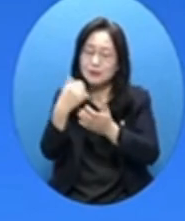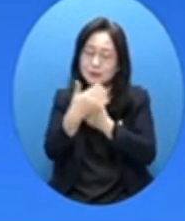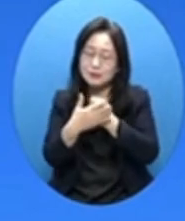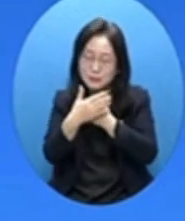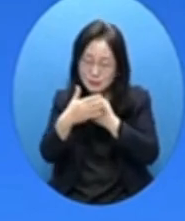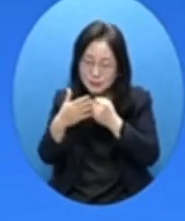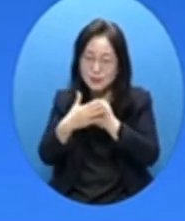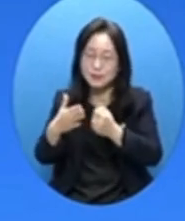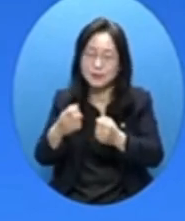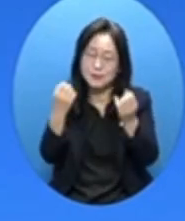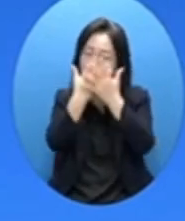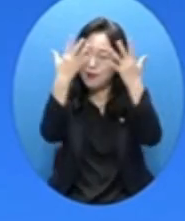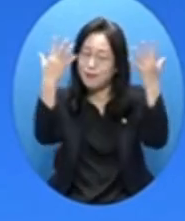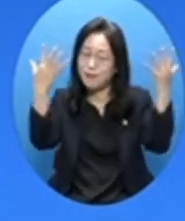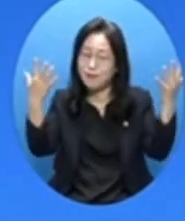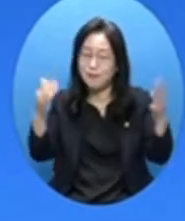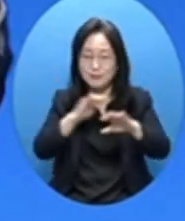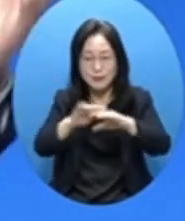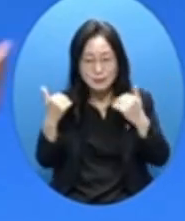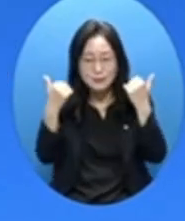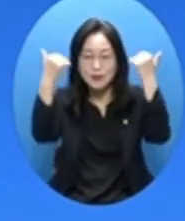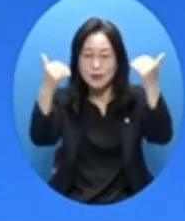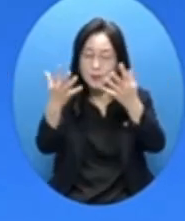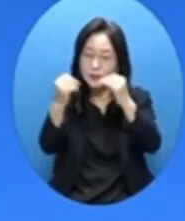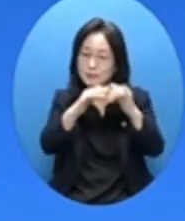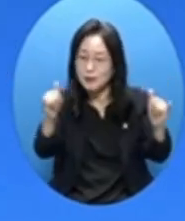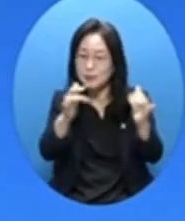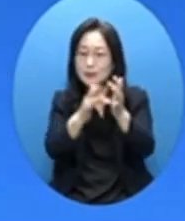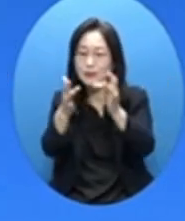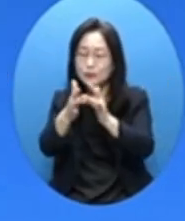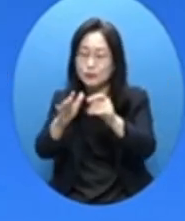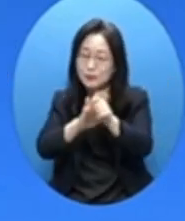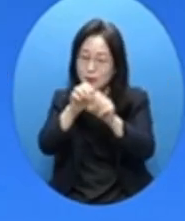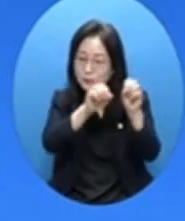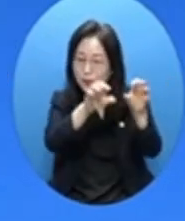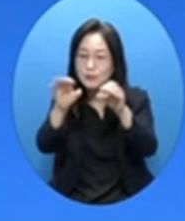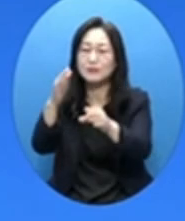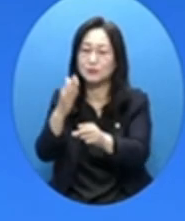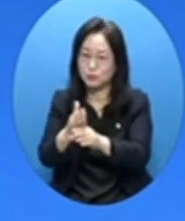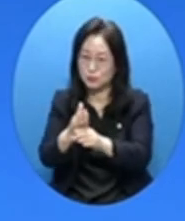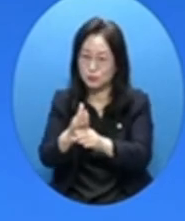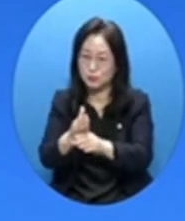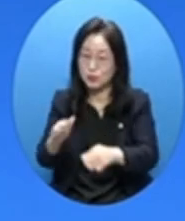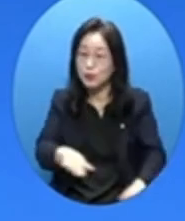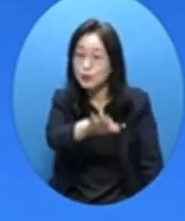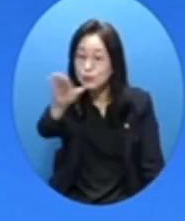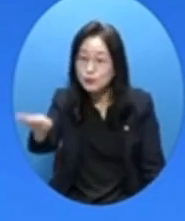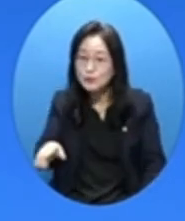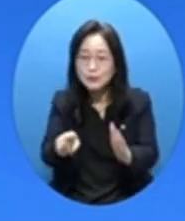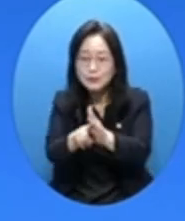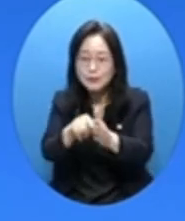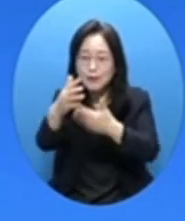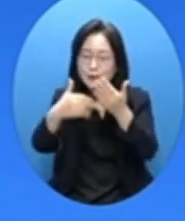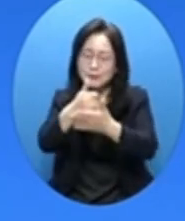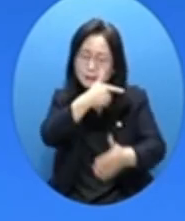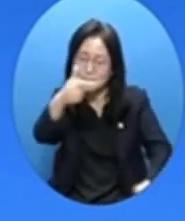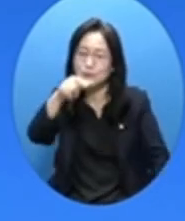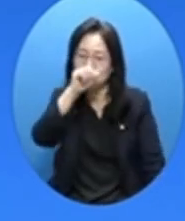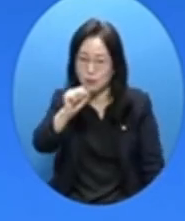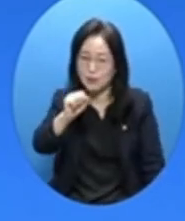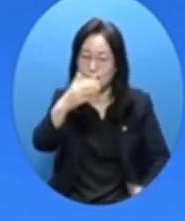이렇게 밝게 환하게 자라서 많은 사람들에게 예수의 사랑을 전하고 있습니다 우리가 믿는 하나님은 참으로 좋으신 하나님이십니다